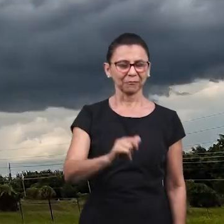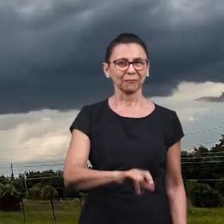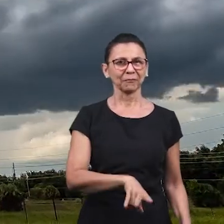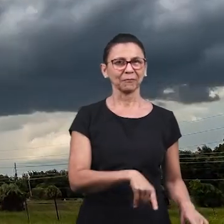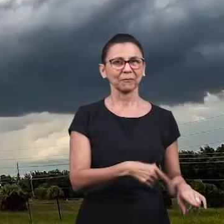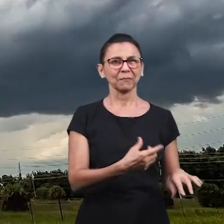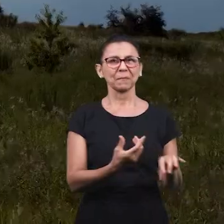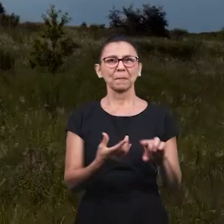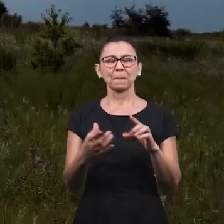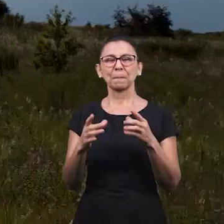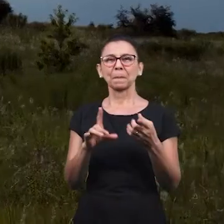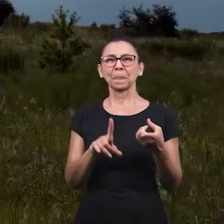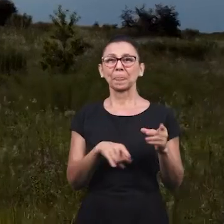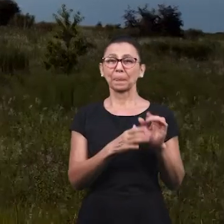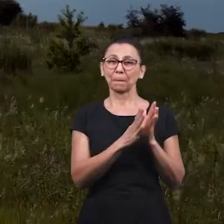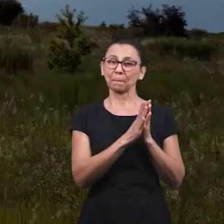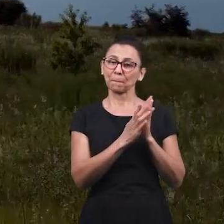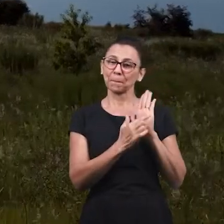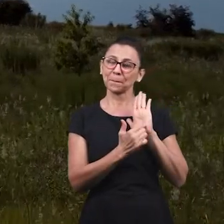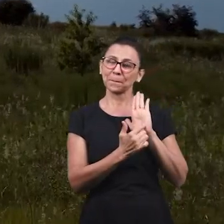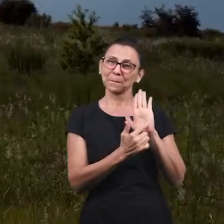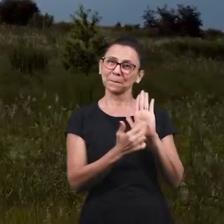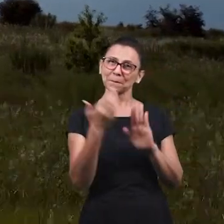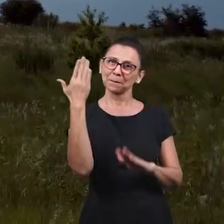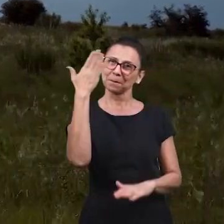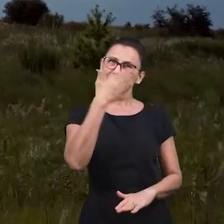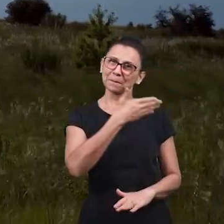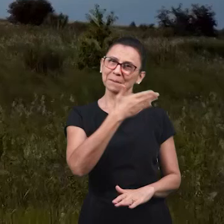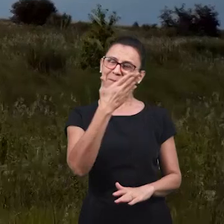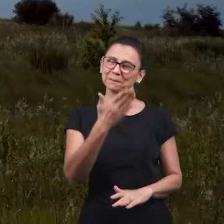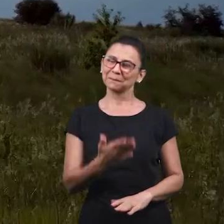são palavras de